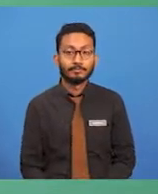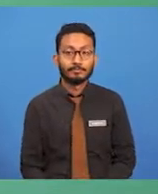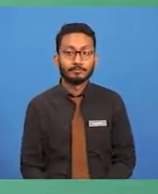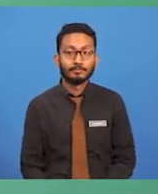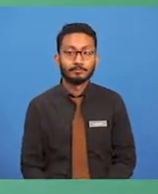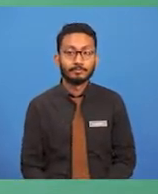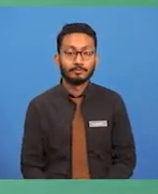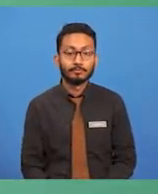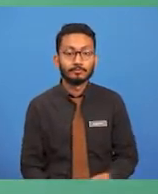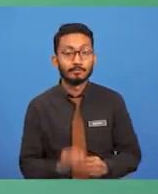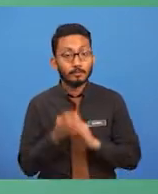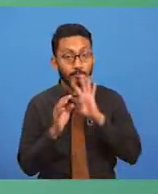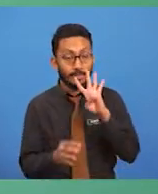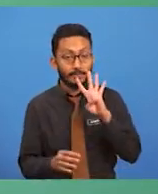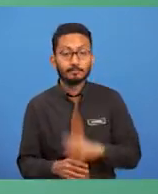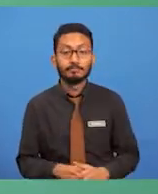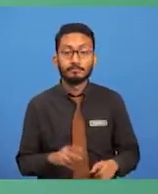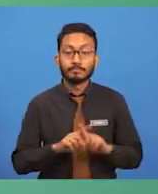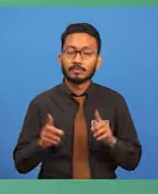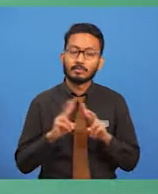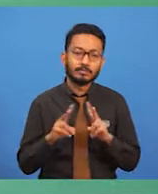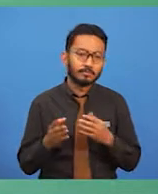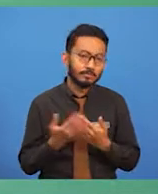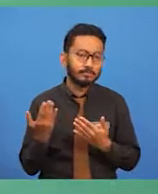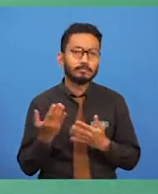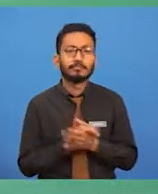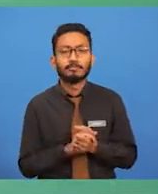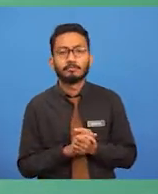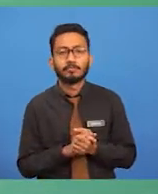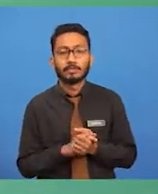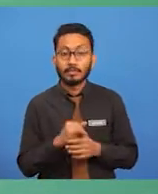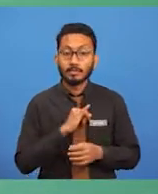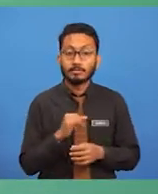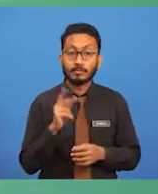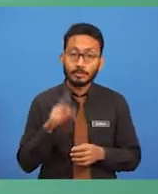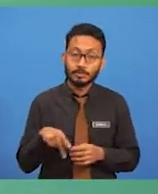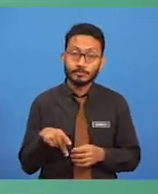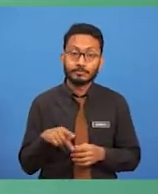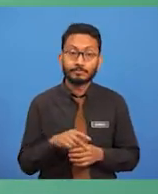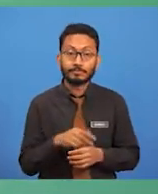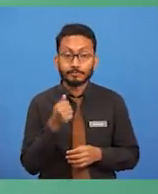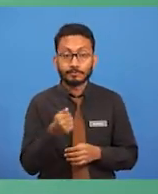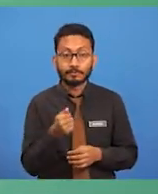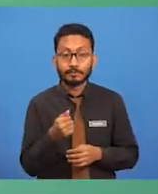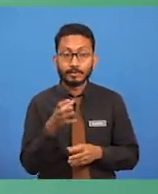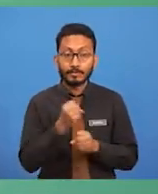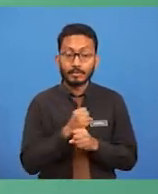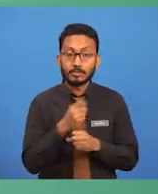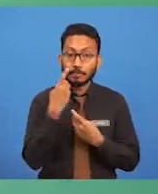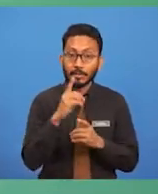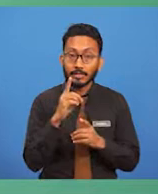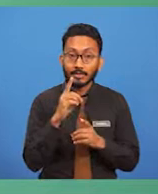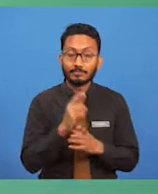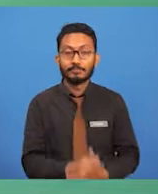Soalan yang keempat sangat mudah. Saya pasti anda dapat menjawabnya.